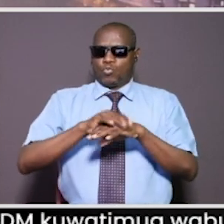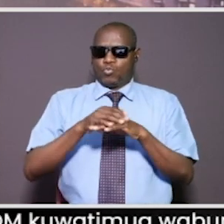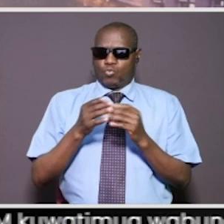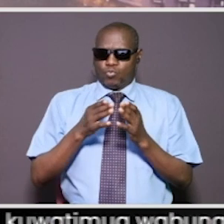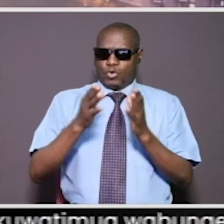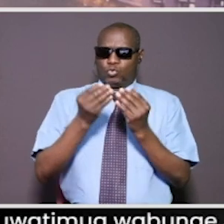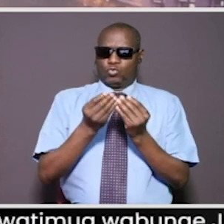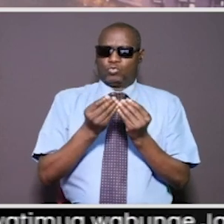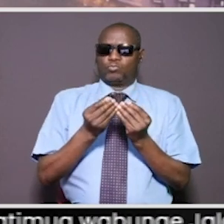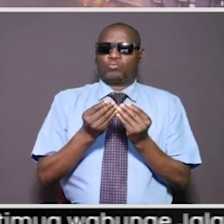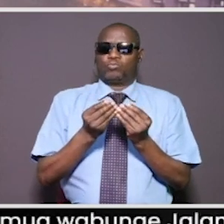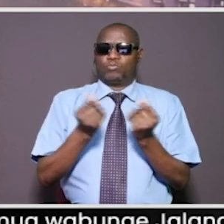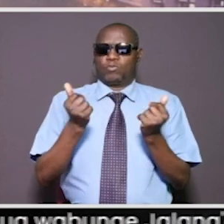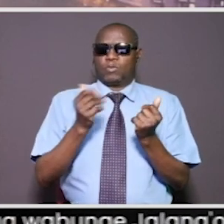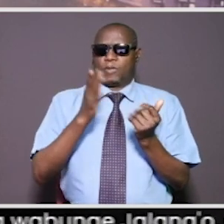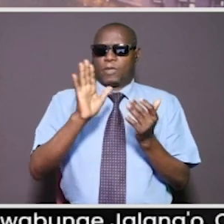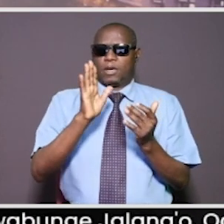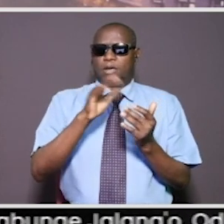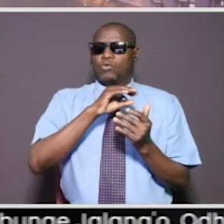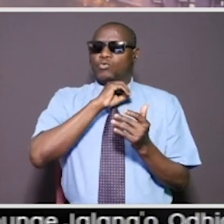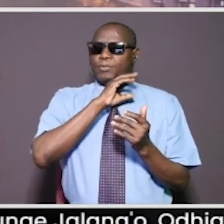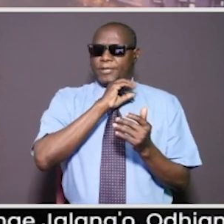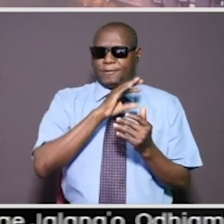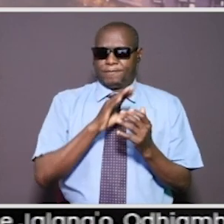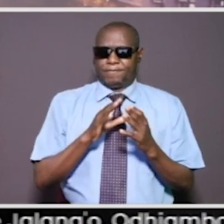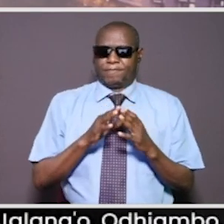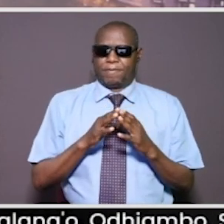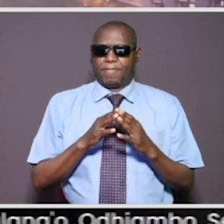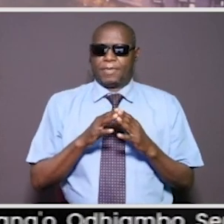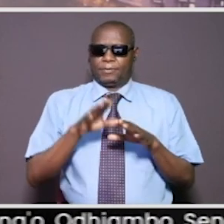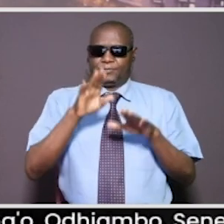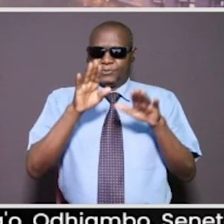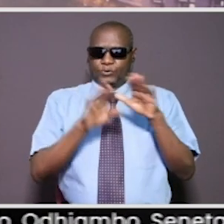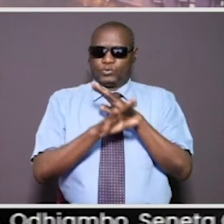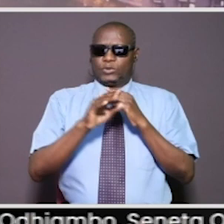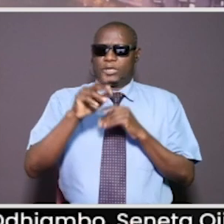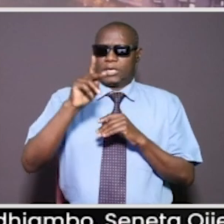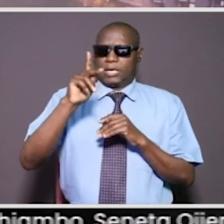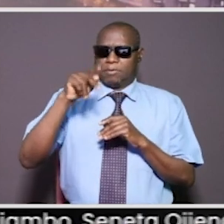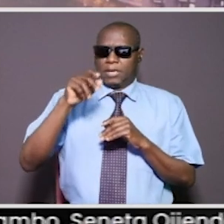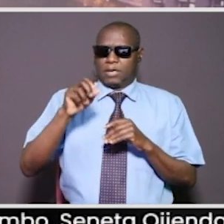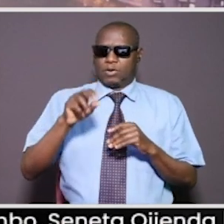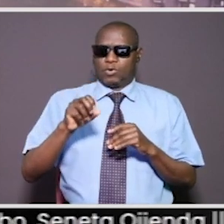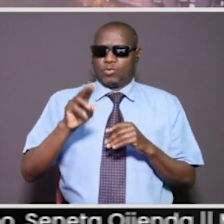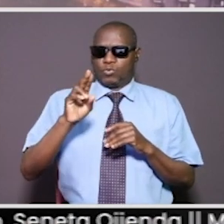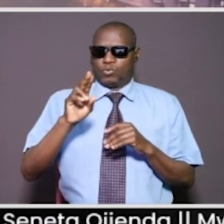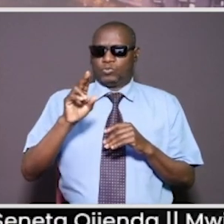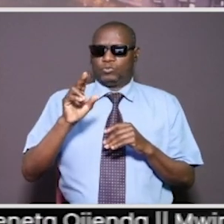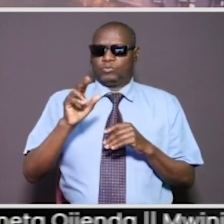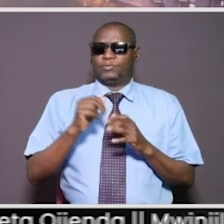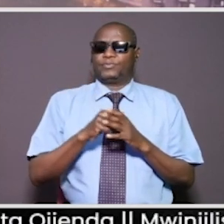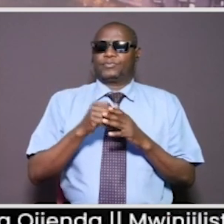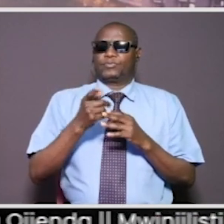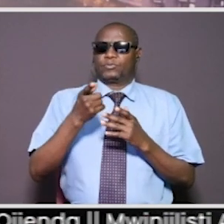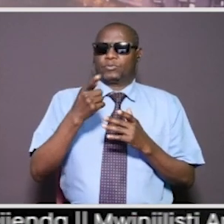kutatua lalama zao. Yanajiri baada ya madaktari nchini chini ya KMPDU kufanya maandamano kuhusu hali ya ugatuzi wa sekta ya